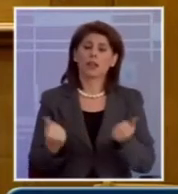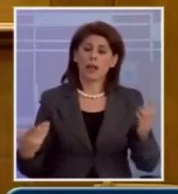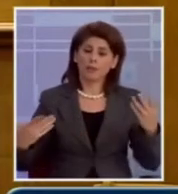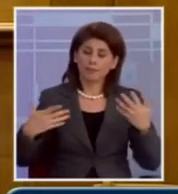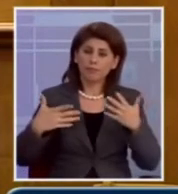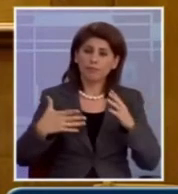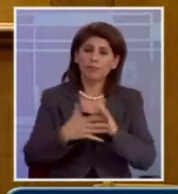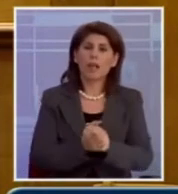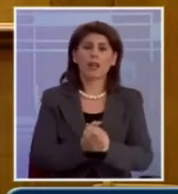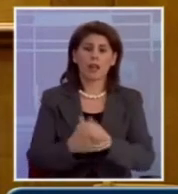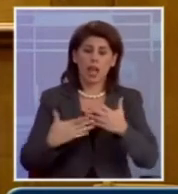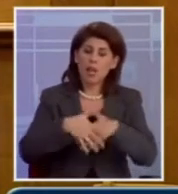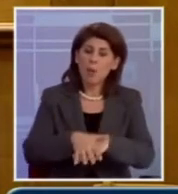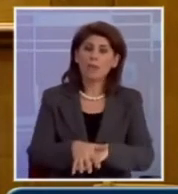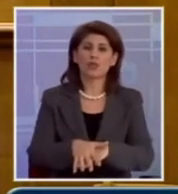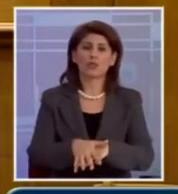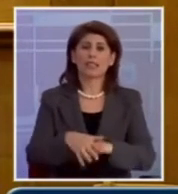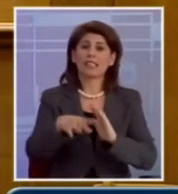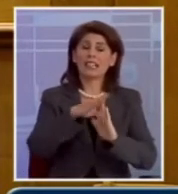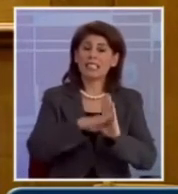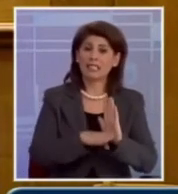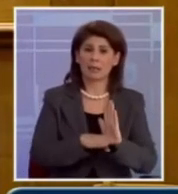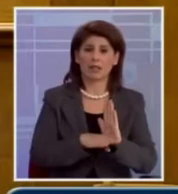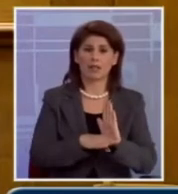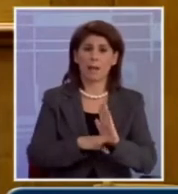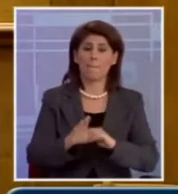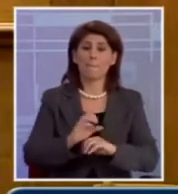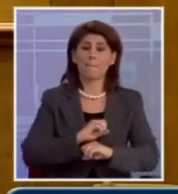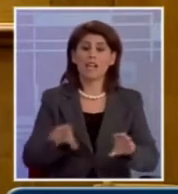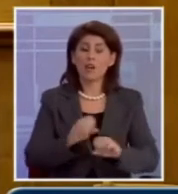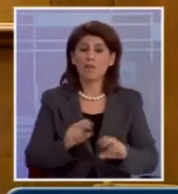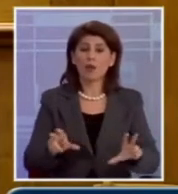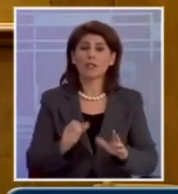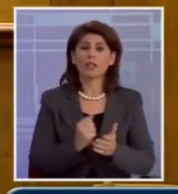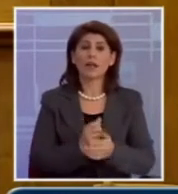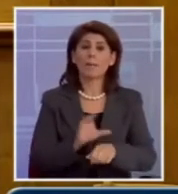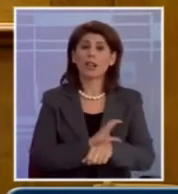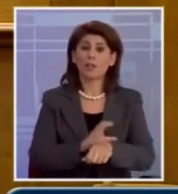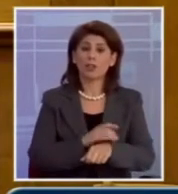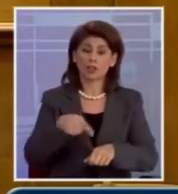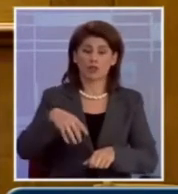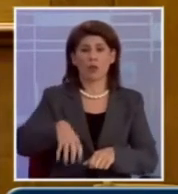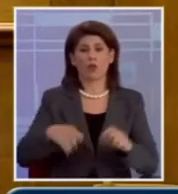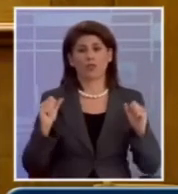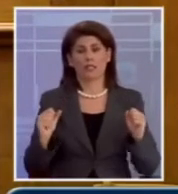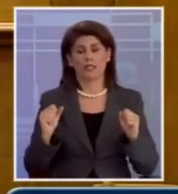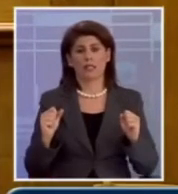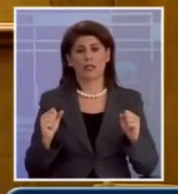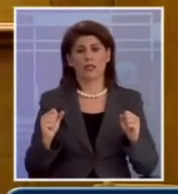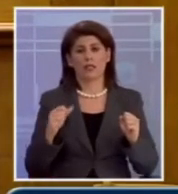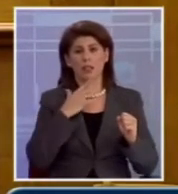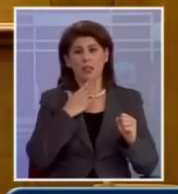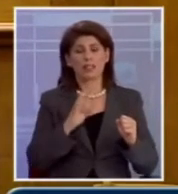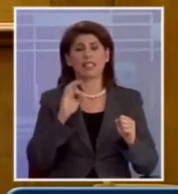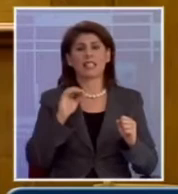ενιοποιήσουμε επιτέλους τα συστήματα πληροφόρησης και πληροφορικής σε αυτόν τον χώρο, στα πλαίσια της